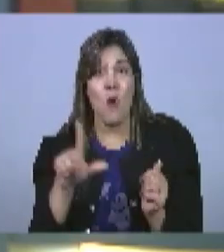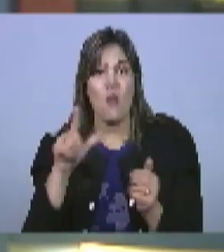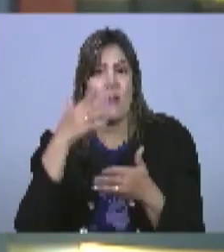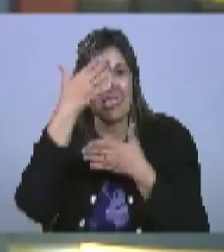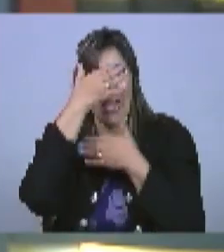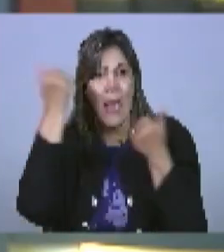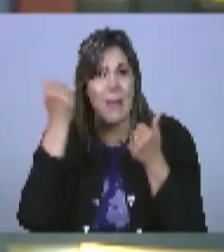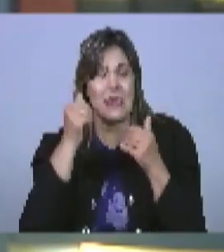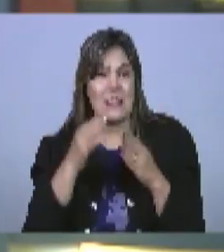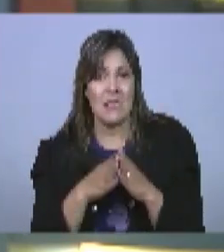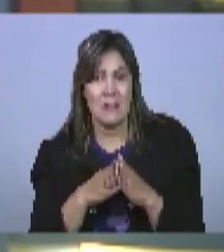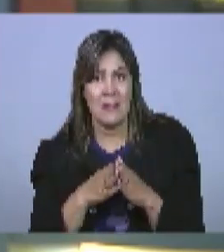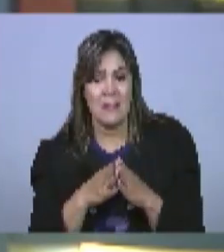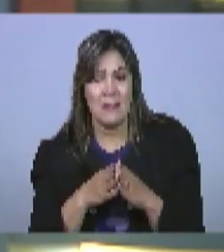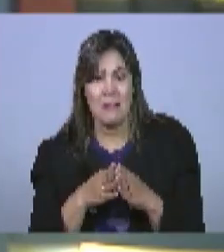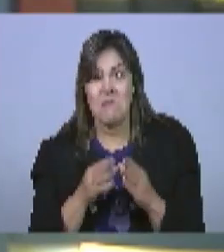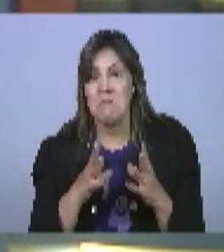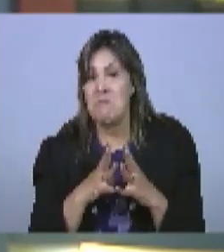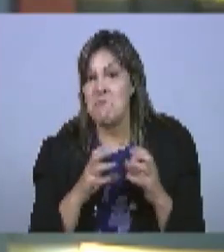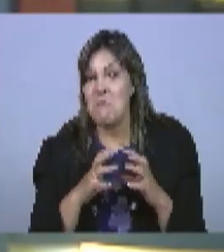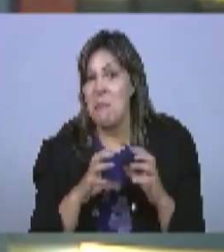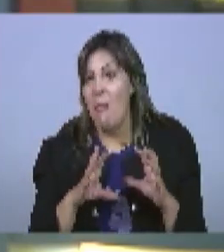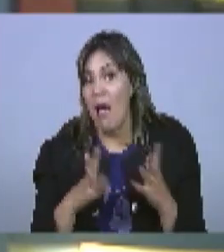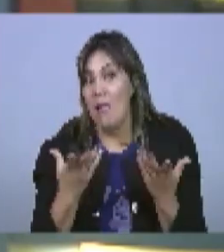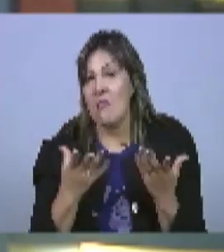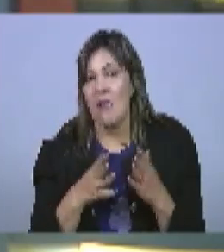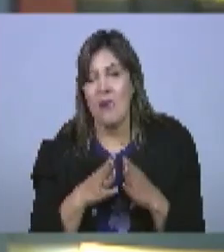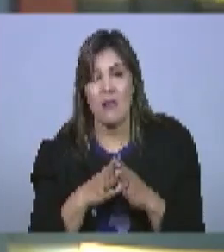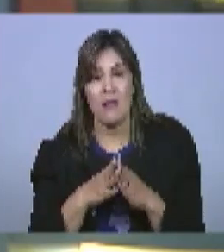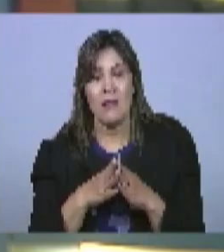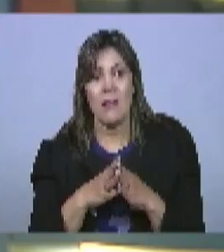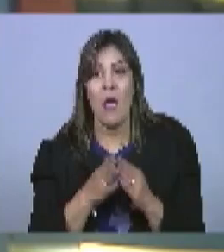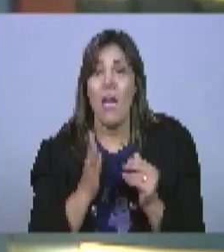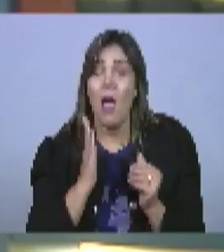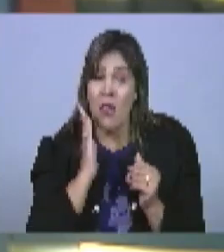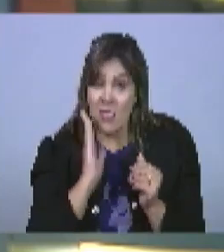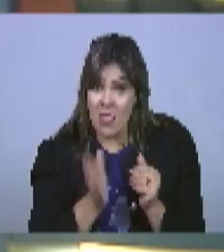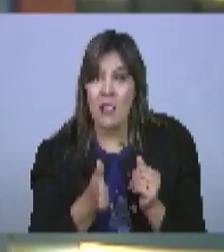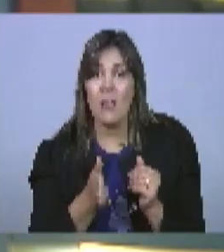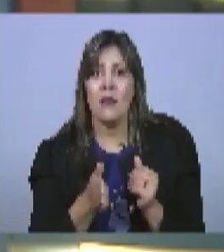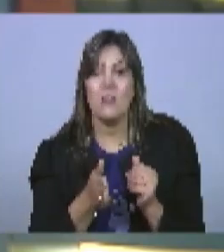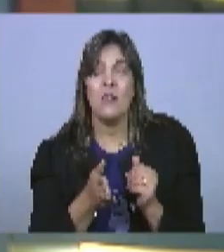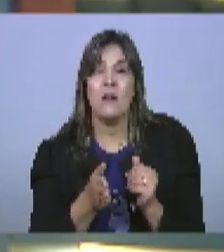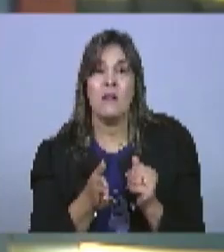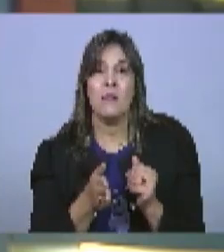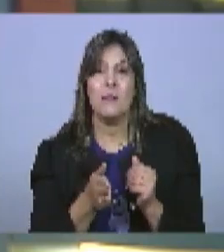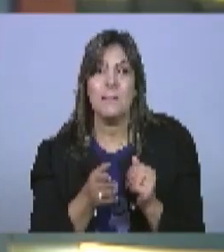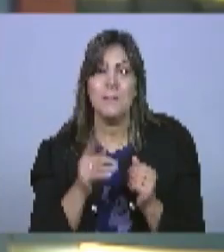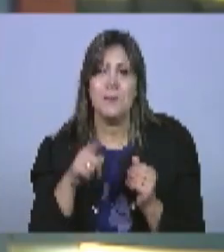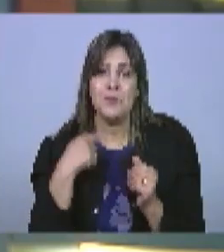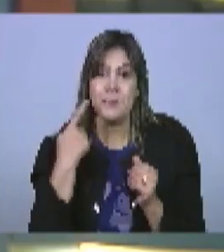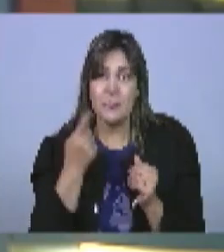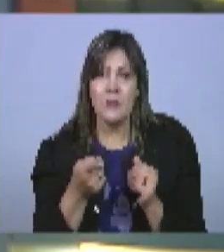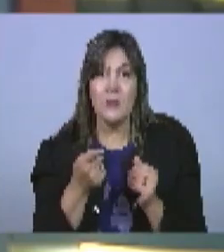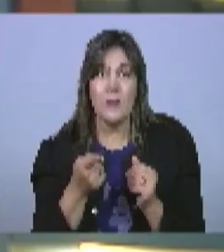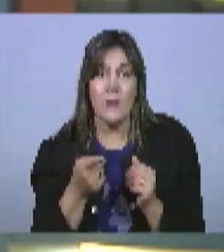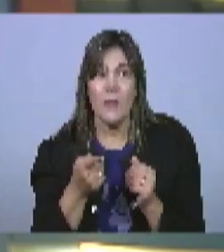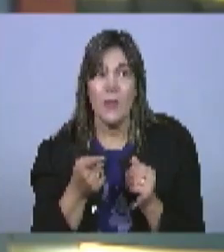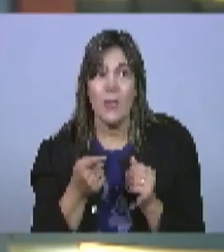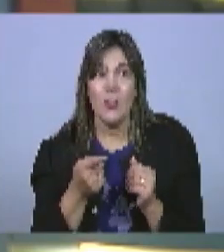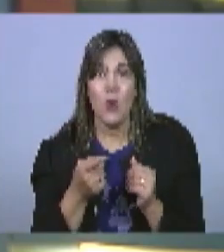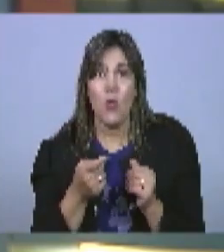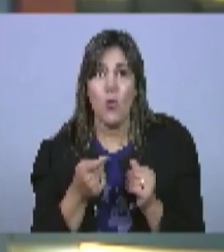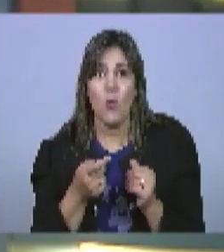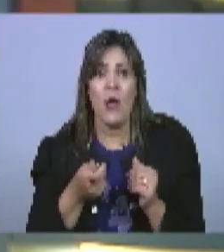فقط يعني معناها ان هناك قدره على توجيه